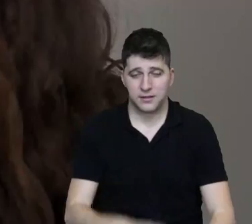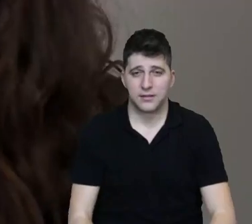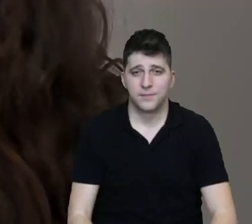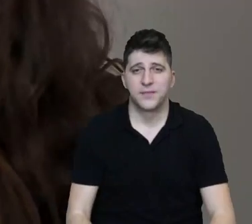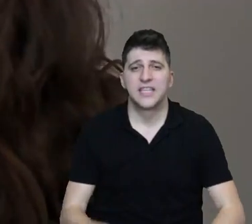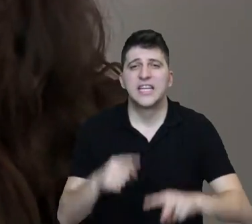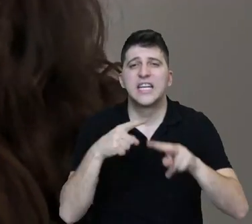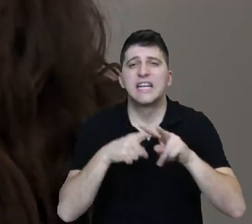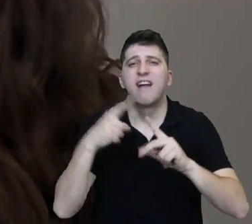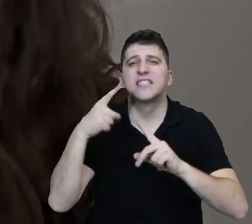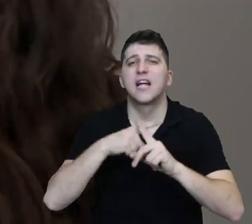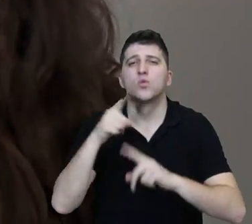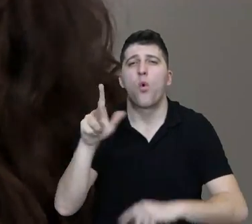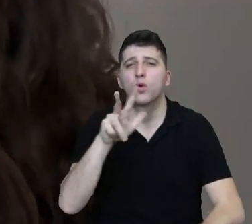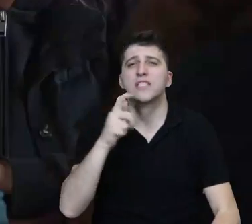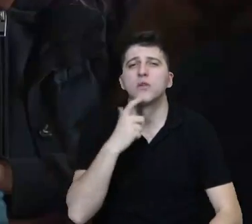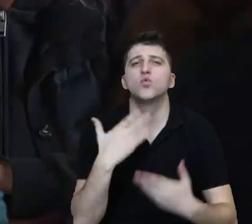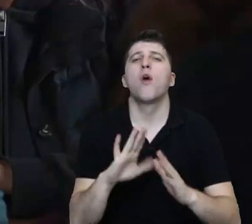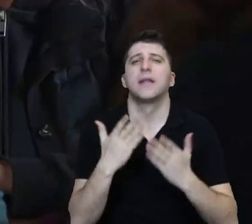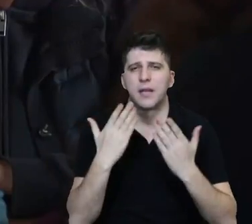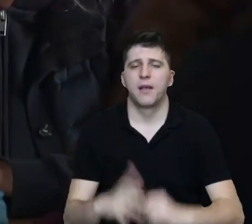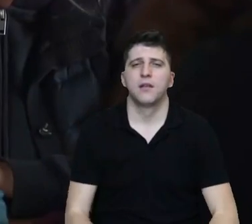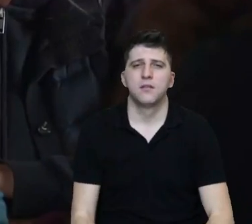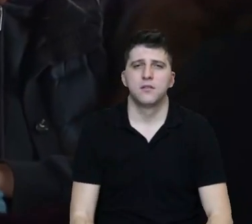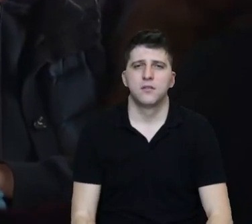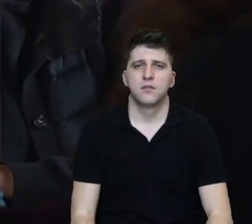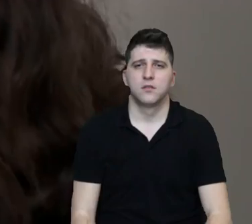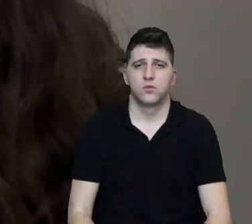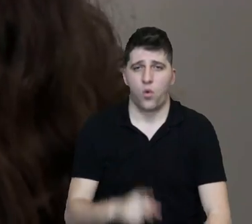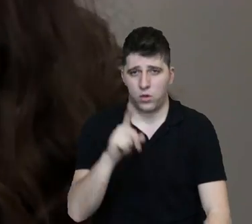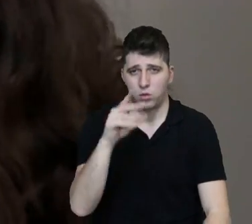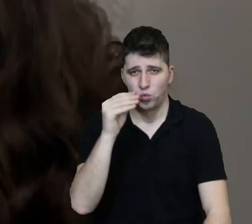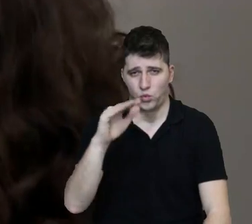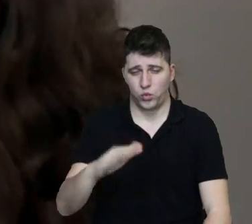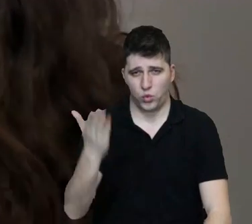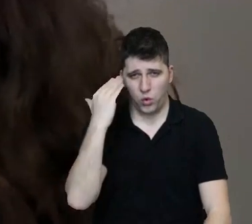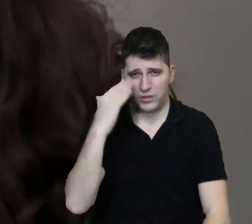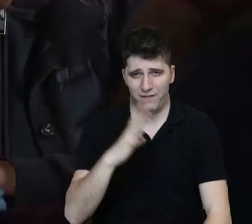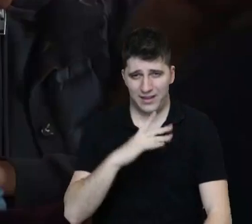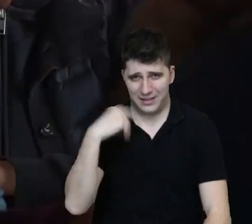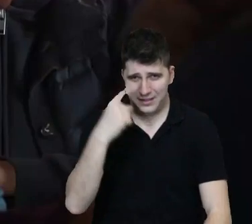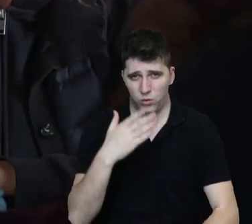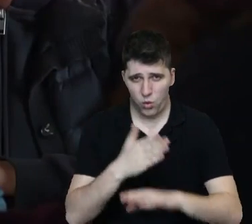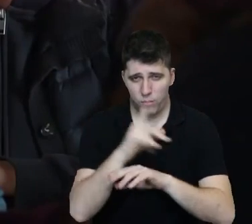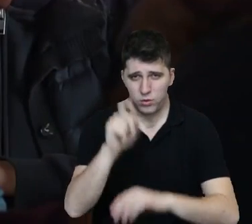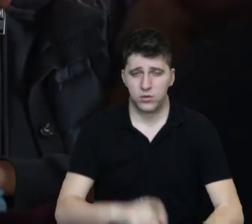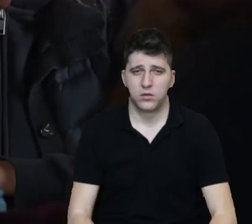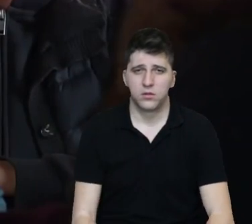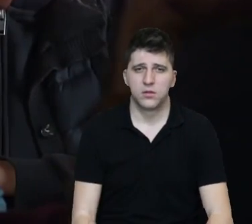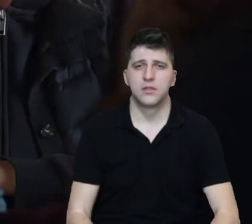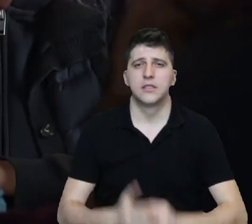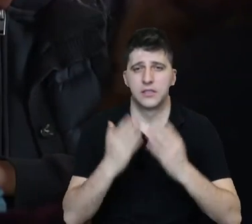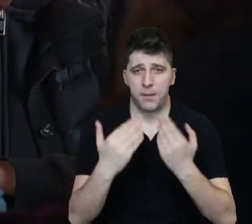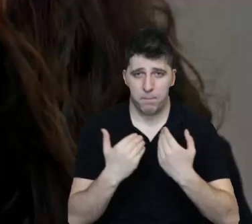Kıvanç Tatlıtuğ 30 yaşında doğmadı değil mi? Onun da bir çocukluğu vardı yani değil mi? Evet.